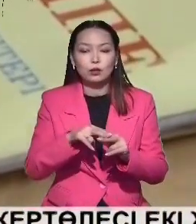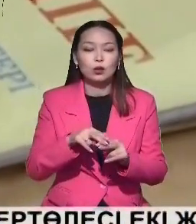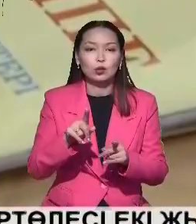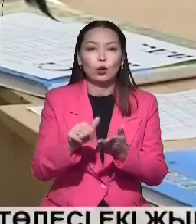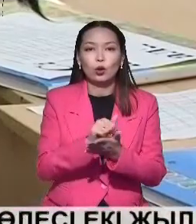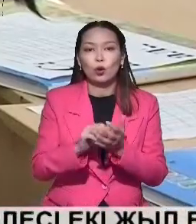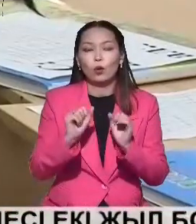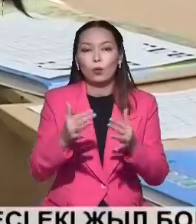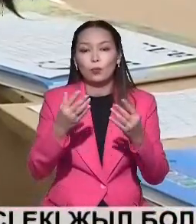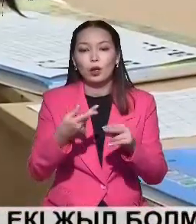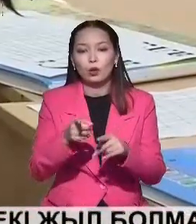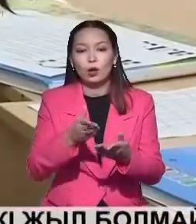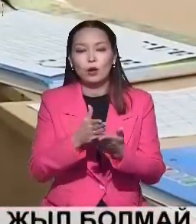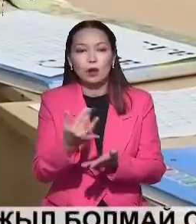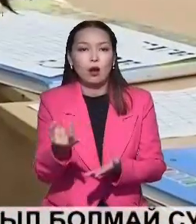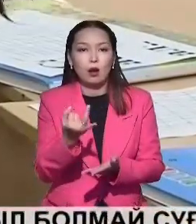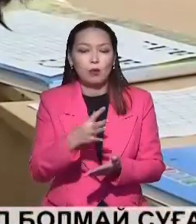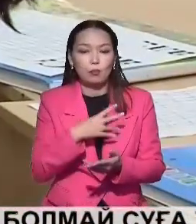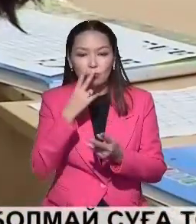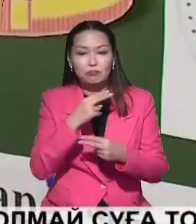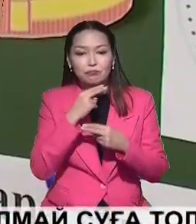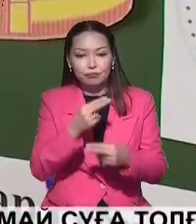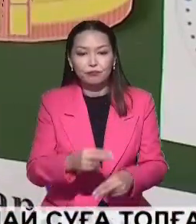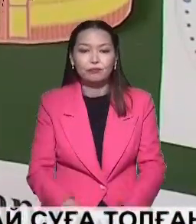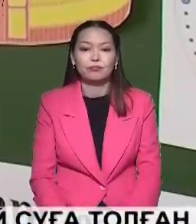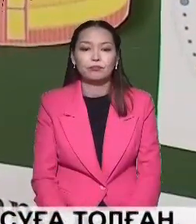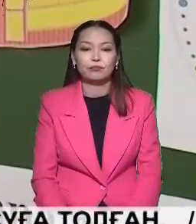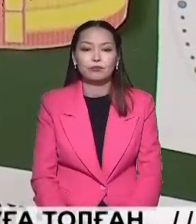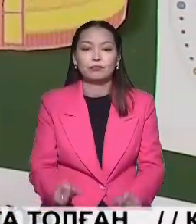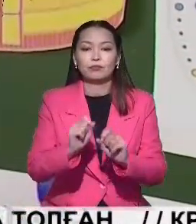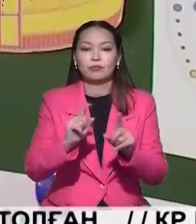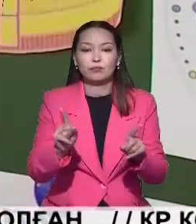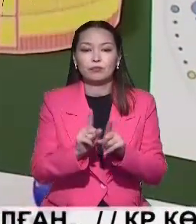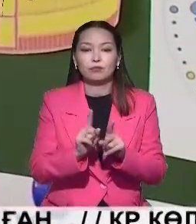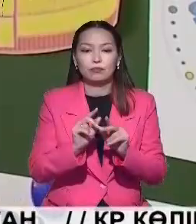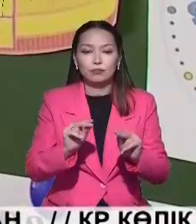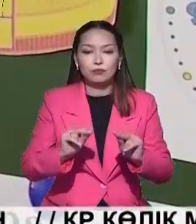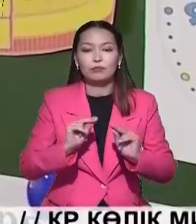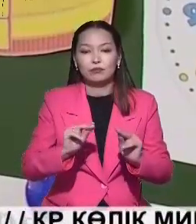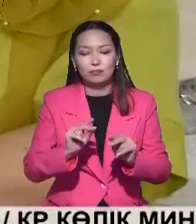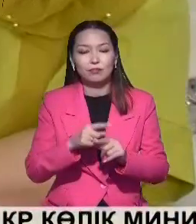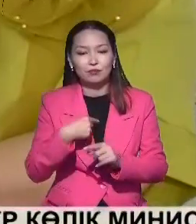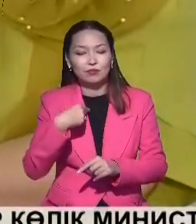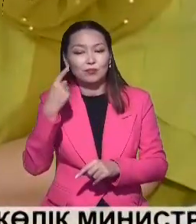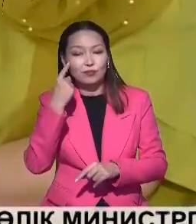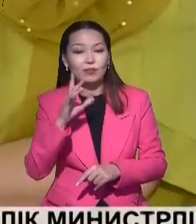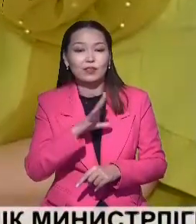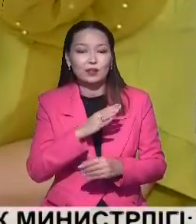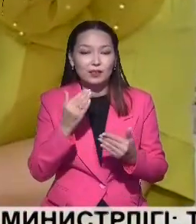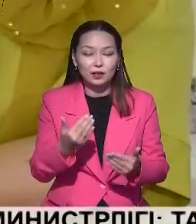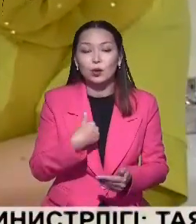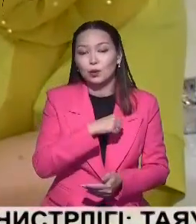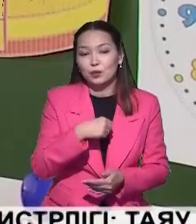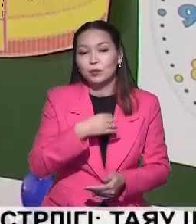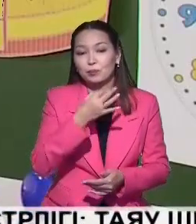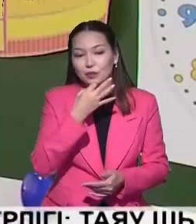тапсыру кезінде осы бағытқа қызығушылығы артқанын айтады. Мектеп табалдырығында жүргенде мұғалім болсам деп ойлайтынмын. Өзіме ұнайды